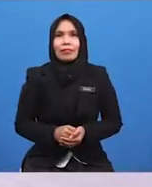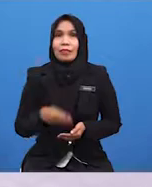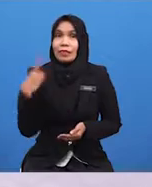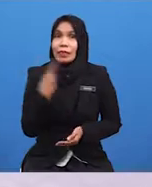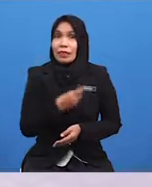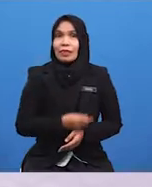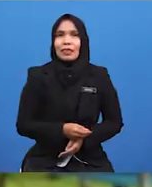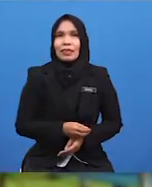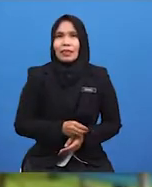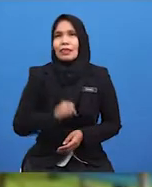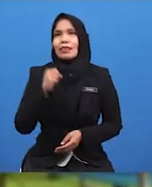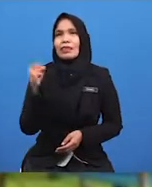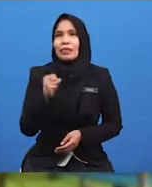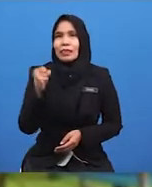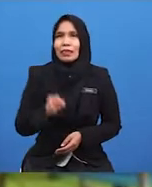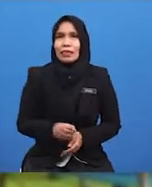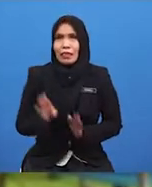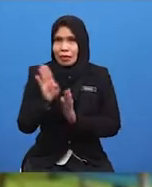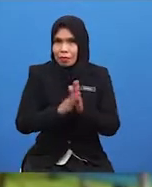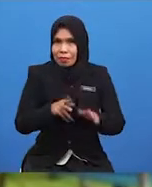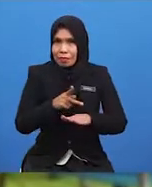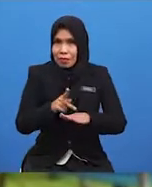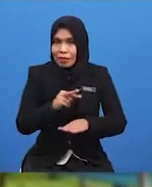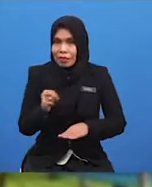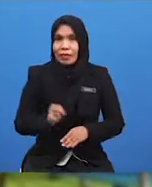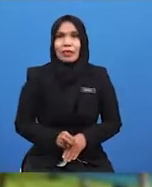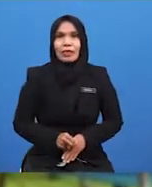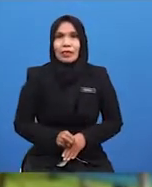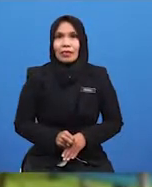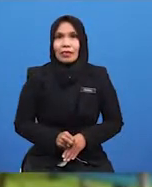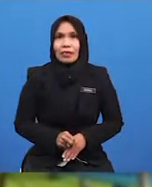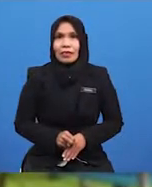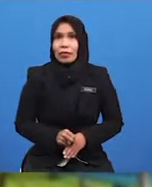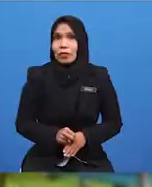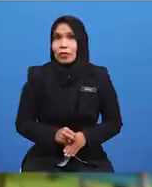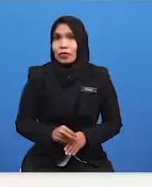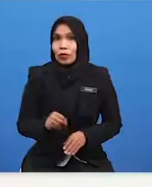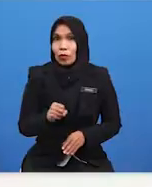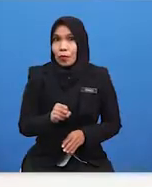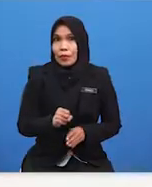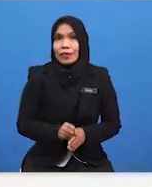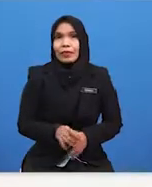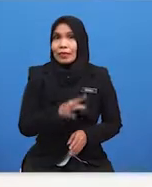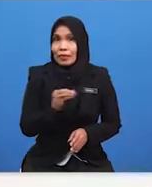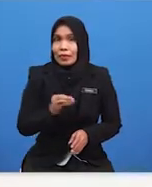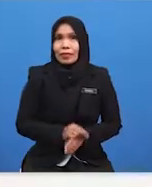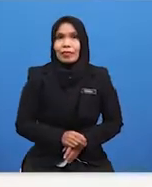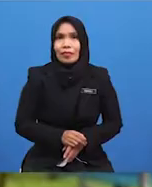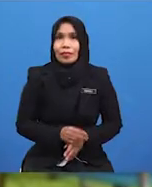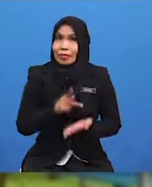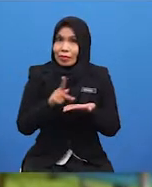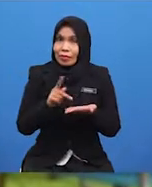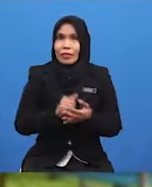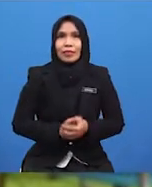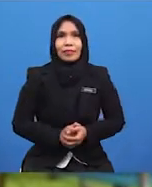kemas kita harus pikul terhadap penampilan diri kita ini merupakan